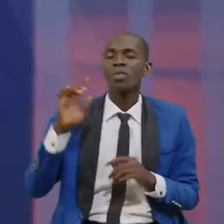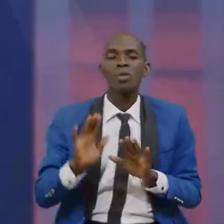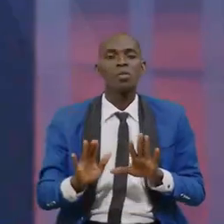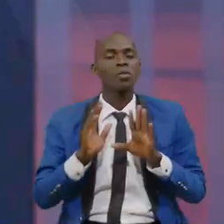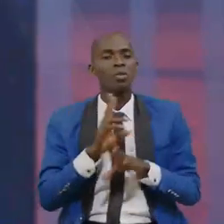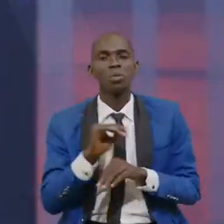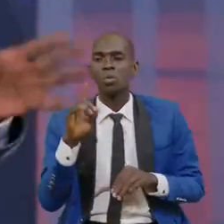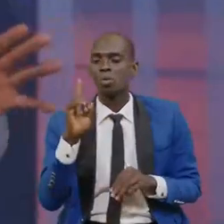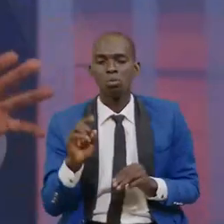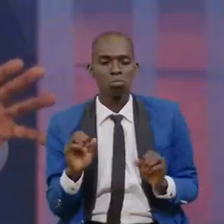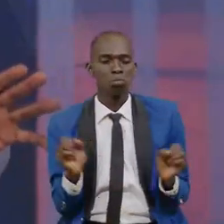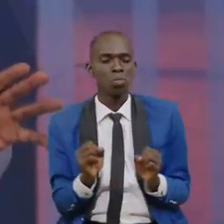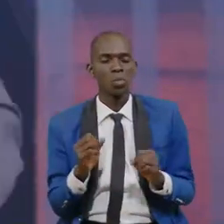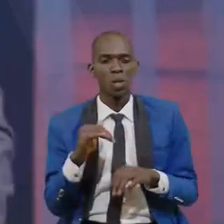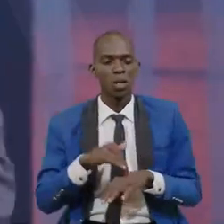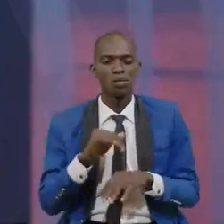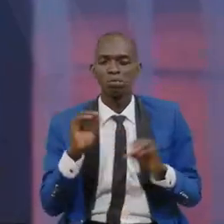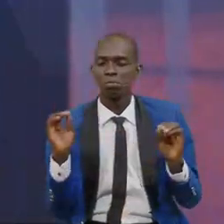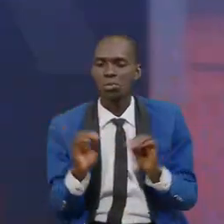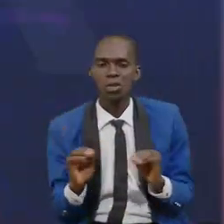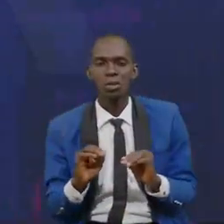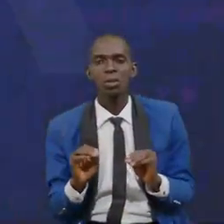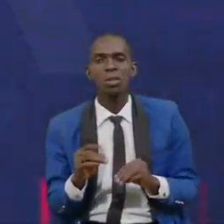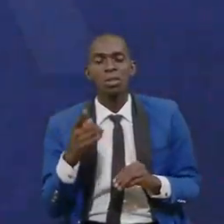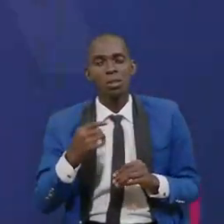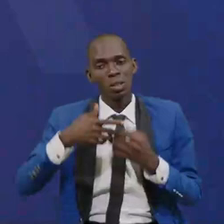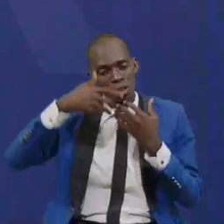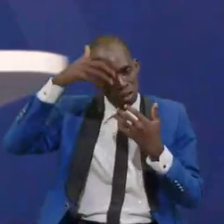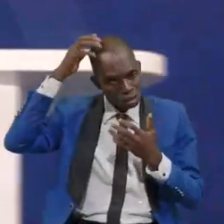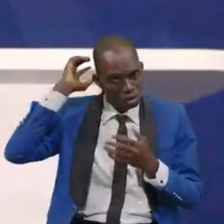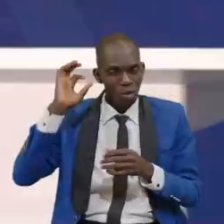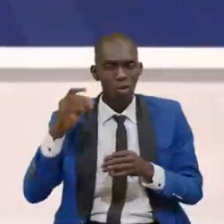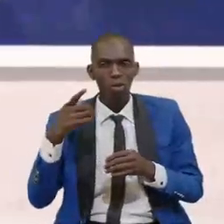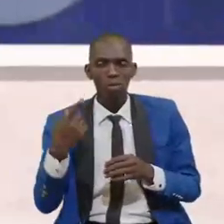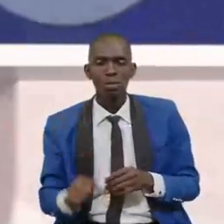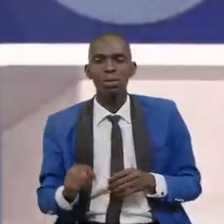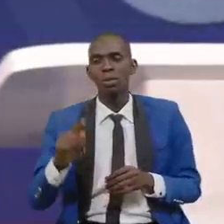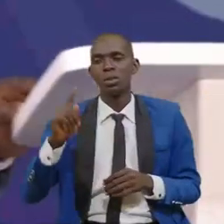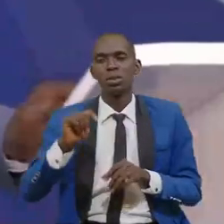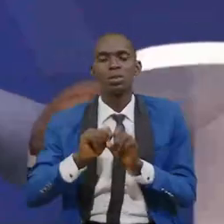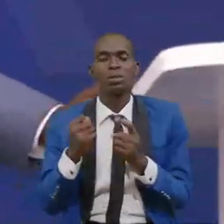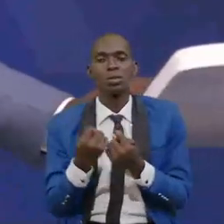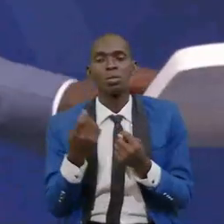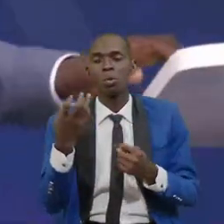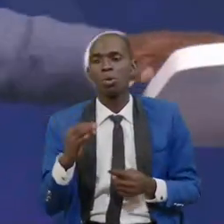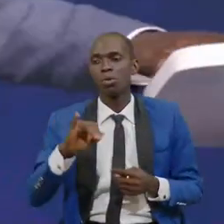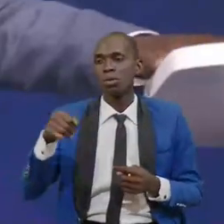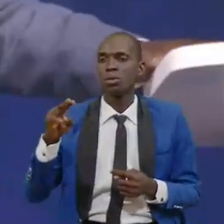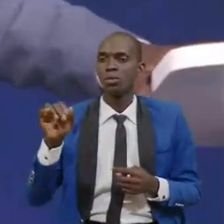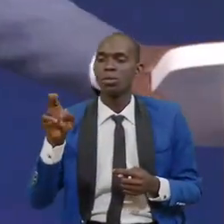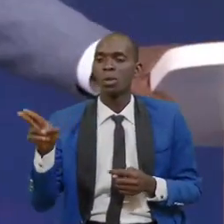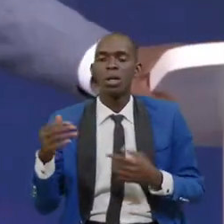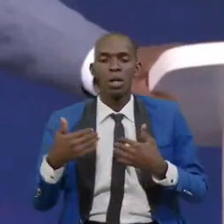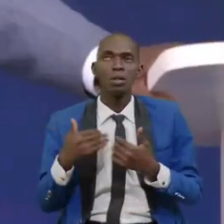personne. Il n'a peur de personne. Le lion de la tribu de Juda. Il a sa